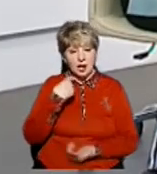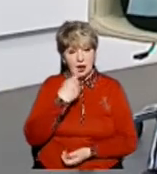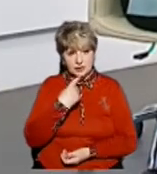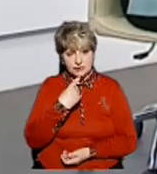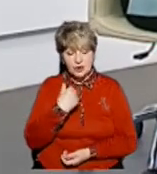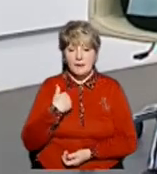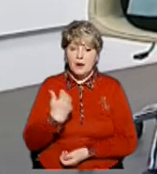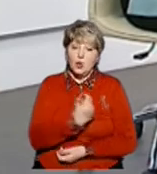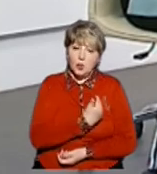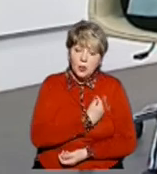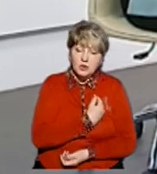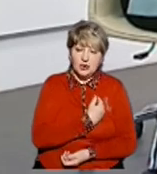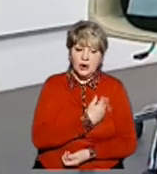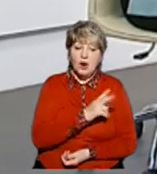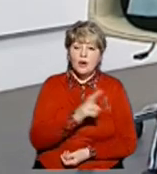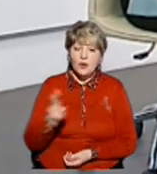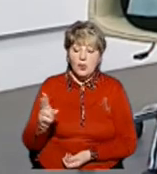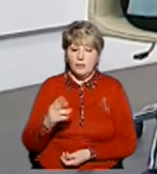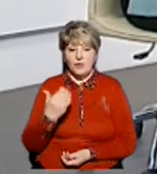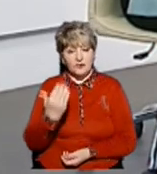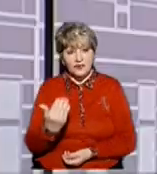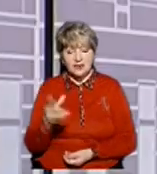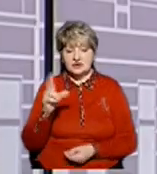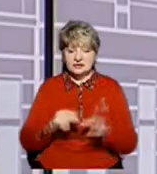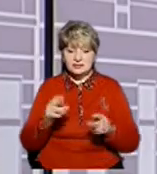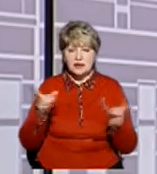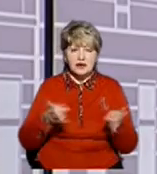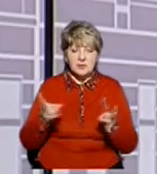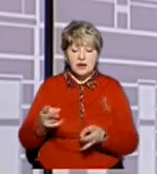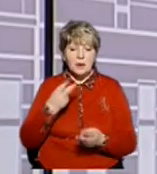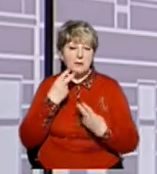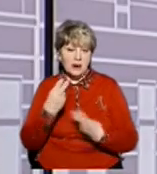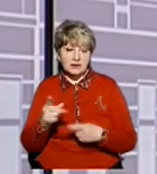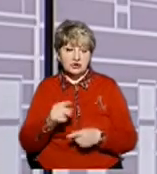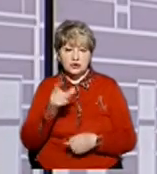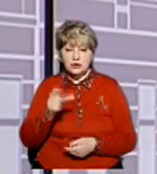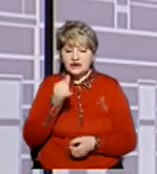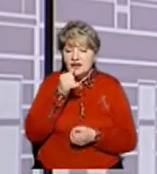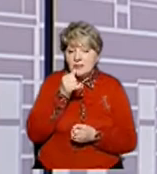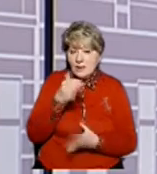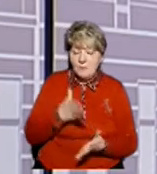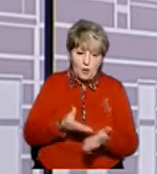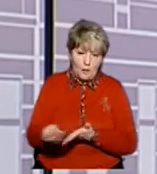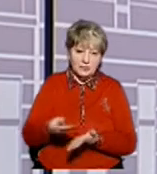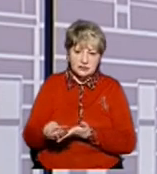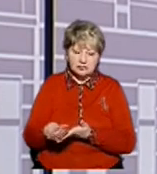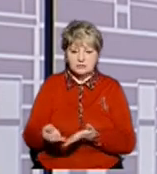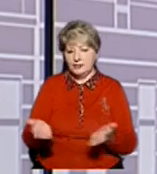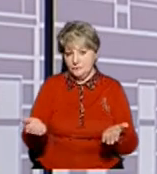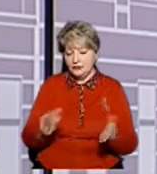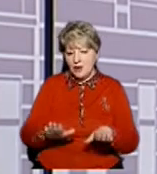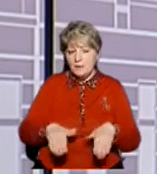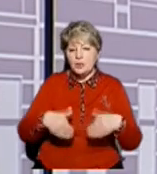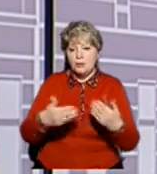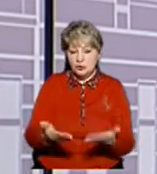що от ми хочемо, кому ви вважатимете за потрібне, що ви бачитимете, що люди не можуть оплачувати. Звичайно, пропонуйте